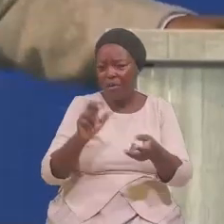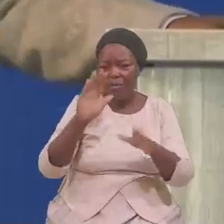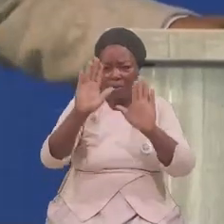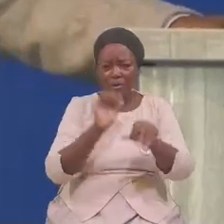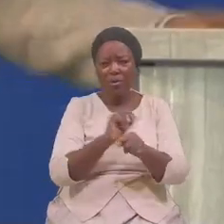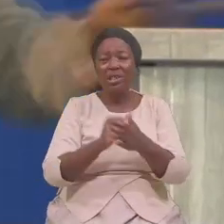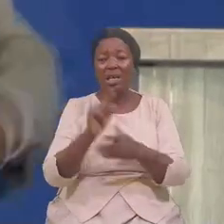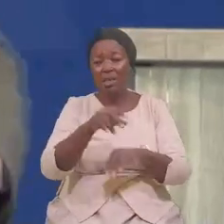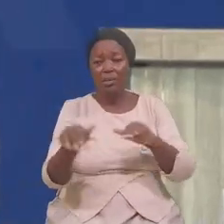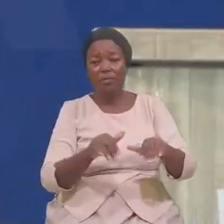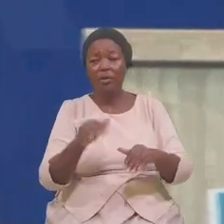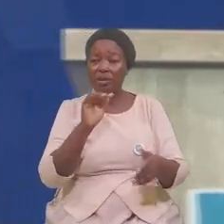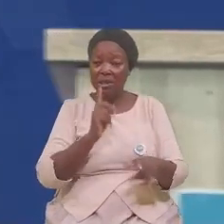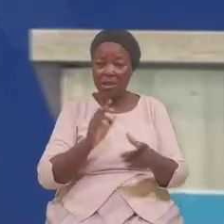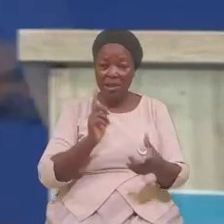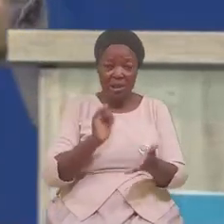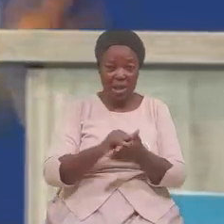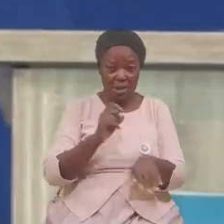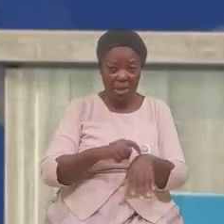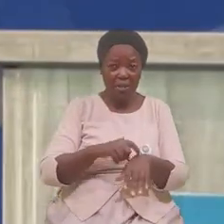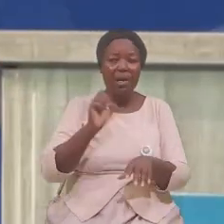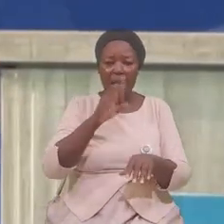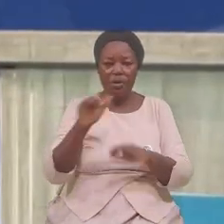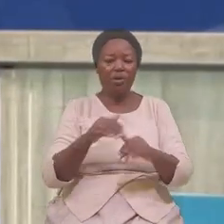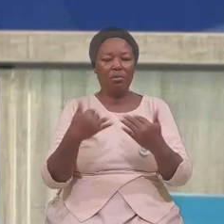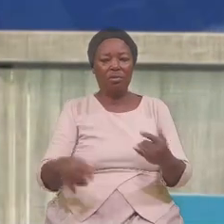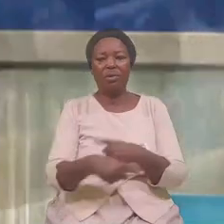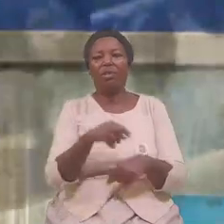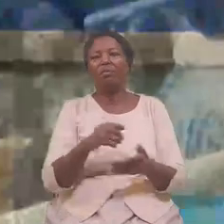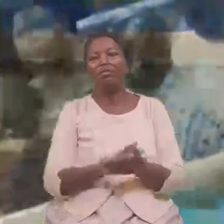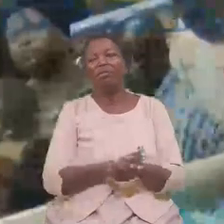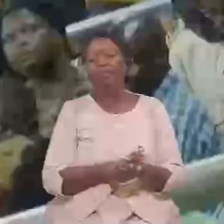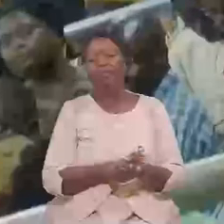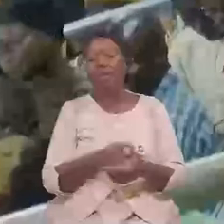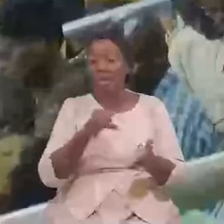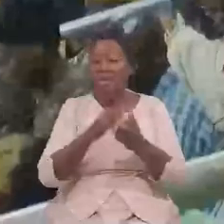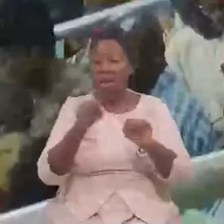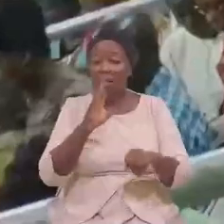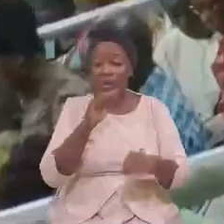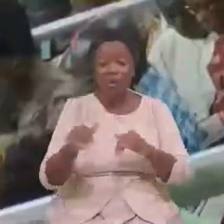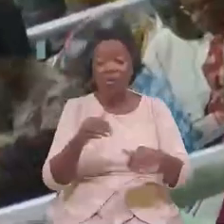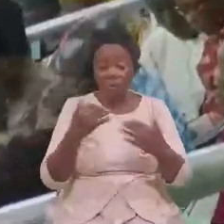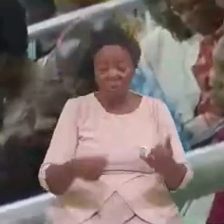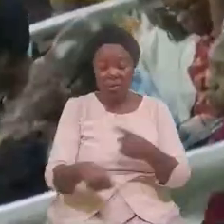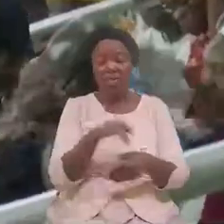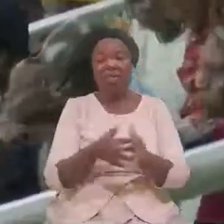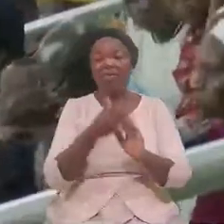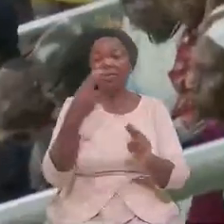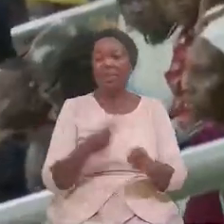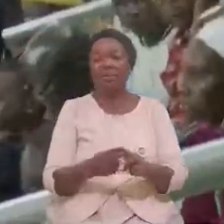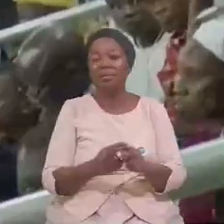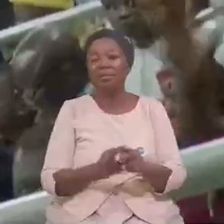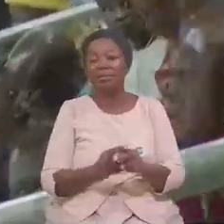là-bas peut être fait aujourd'hui. J'ai dit, ces miracles peuvent être faits aujourd'hui. Les